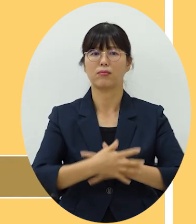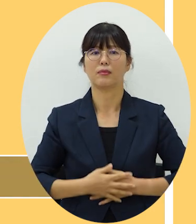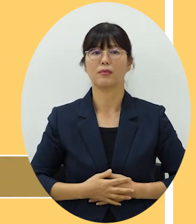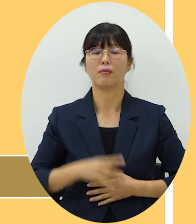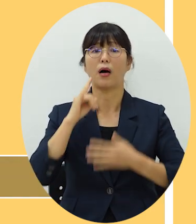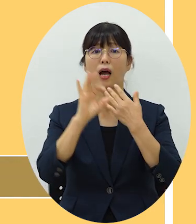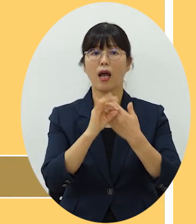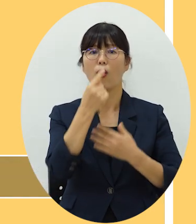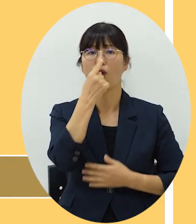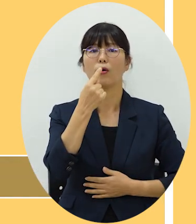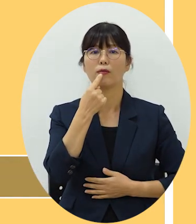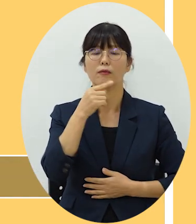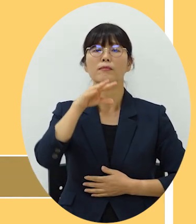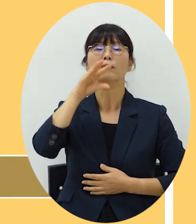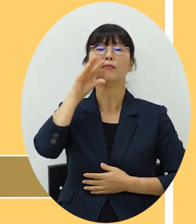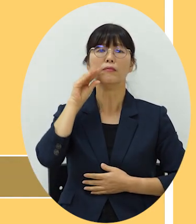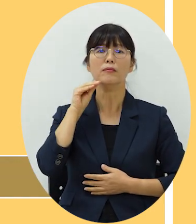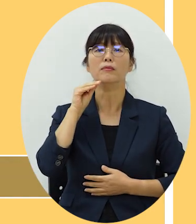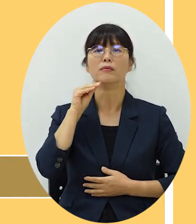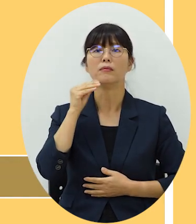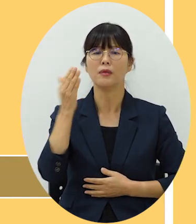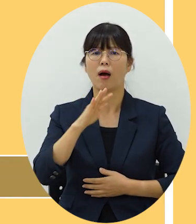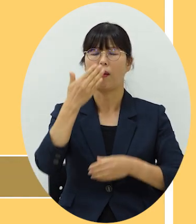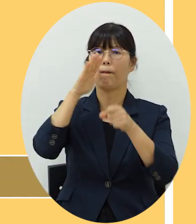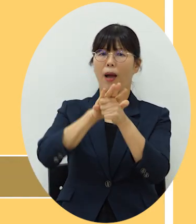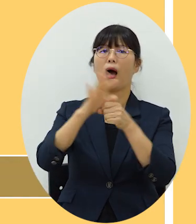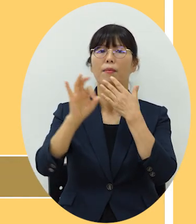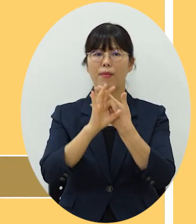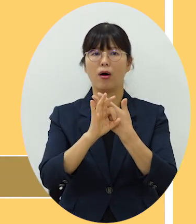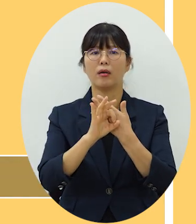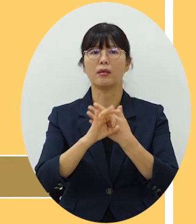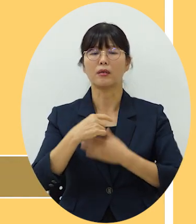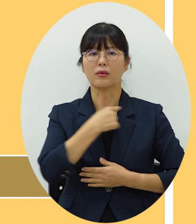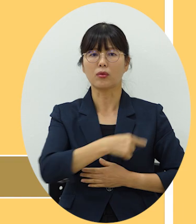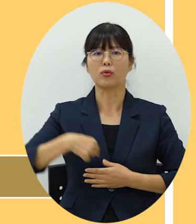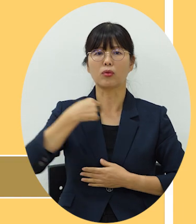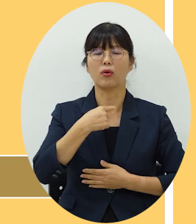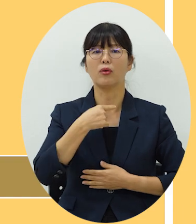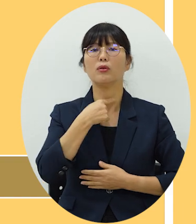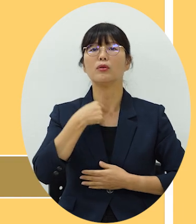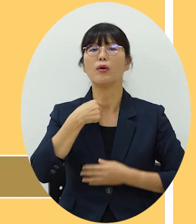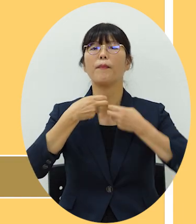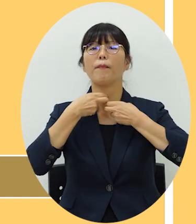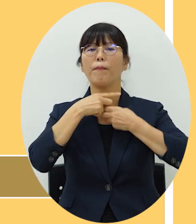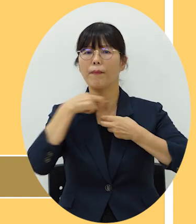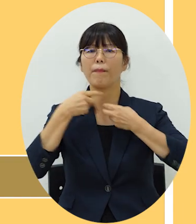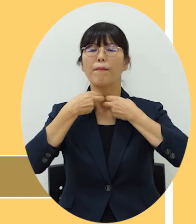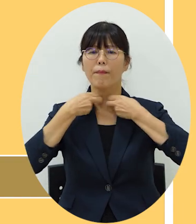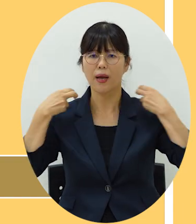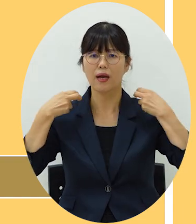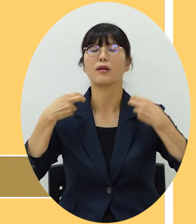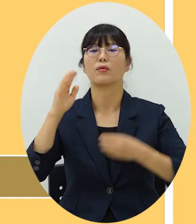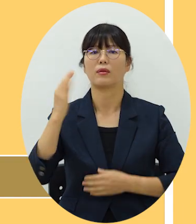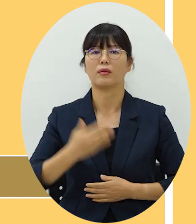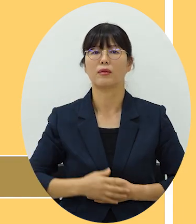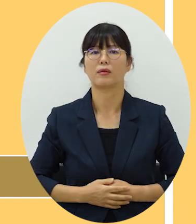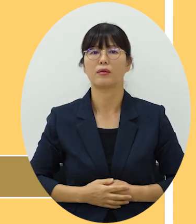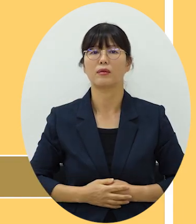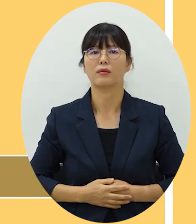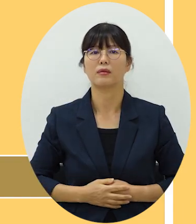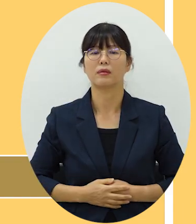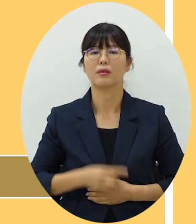전달되는데 만약 입과 코로 호흡하는 데 문제가 생긴다면 기관에 인공적으로 구멍을 뚫어 기관절개관을